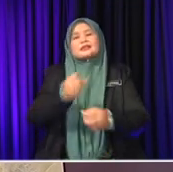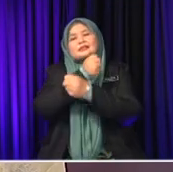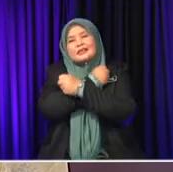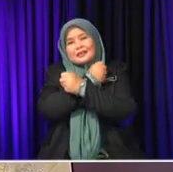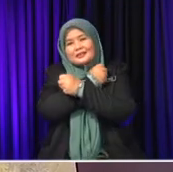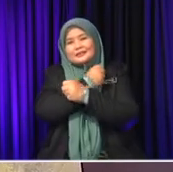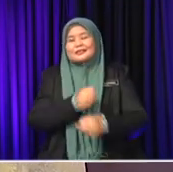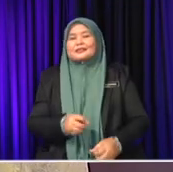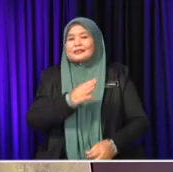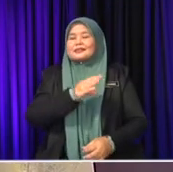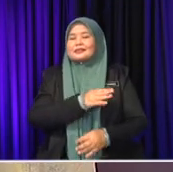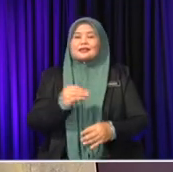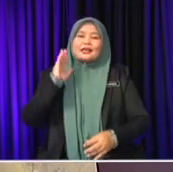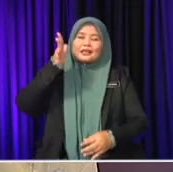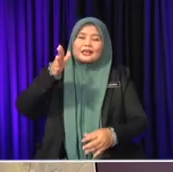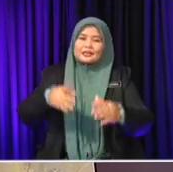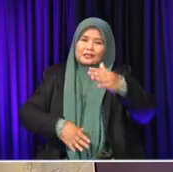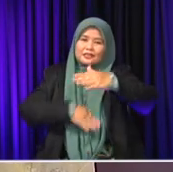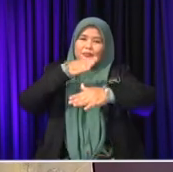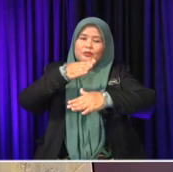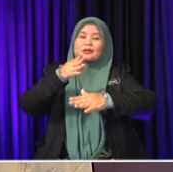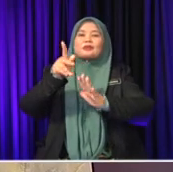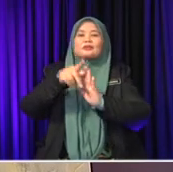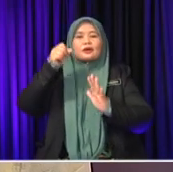menyayangi dan akan timbul persahabatan